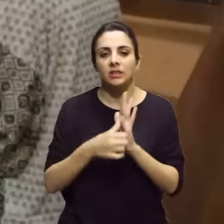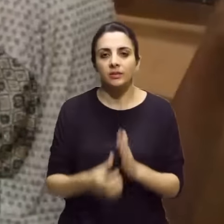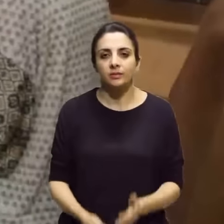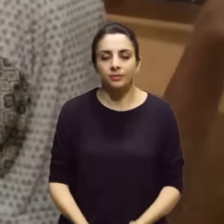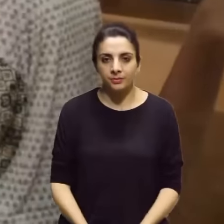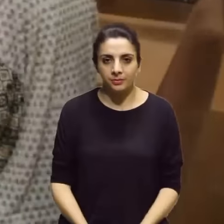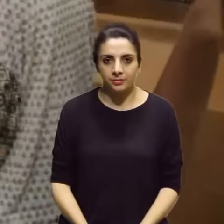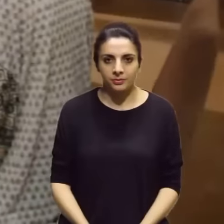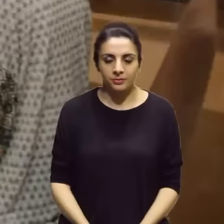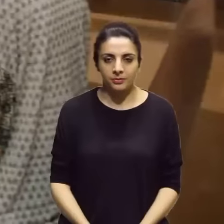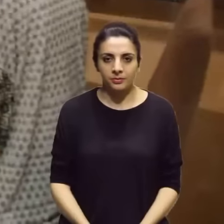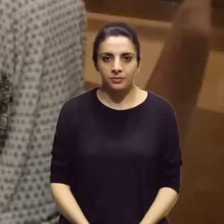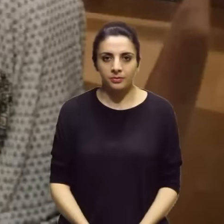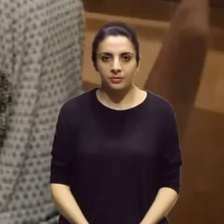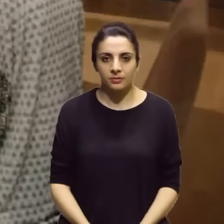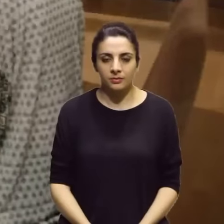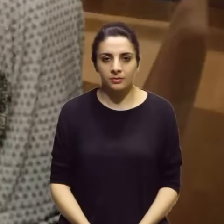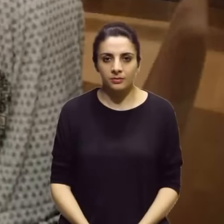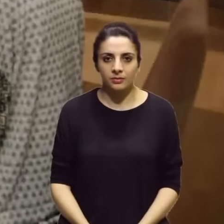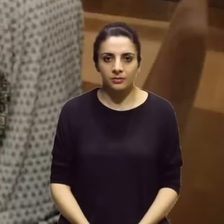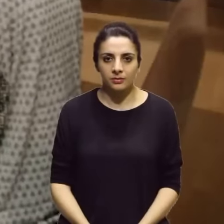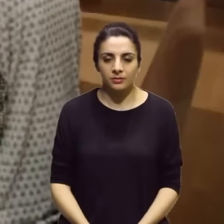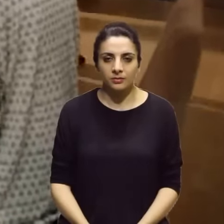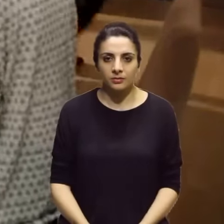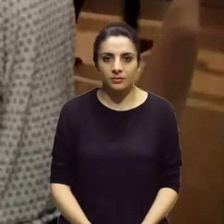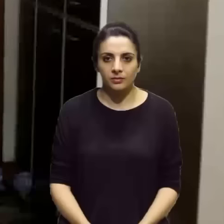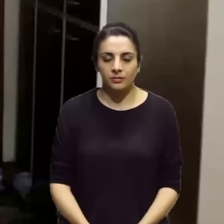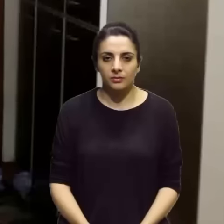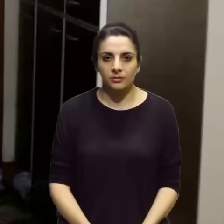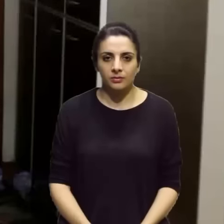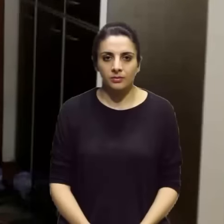Ben bakarım. Ayşem hareketlenip kalktı. Ömer'in arkasından geçip kapıya yürüdü.